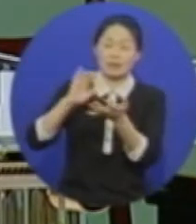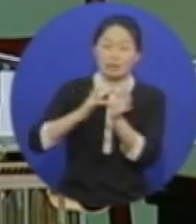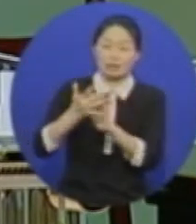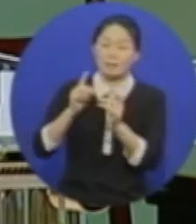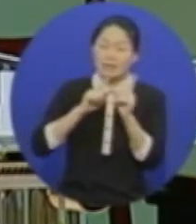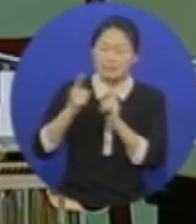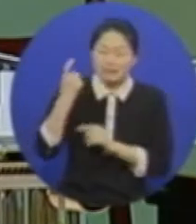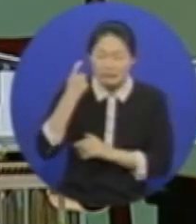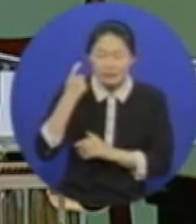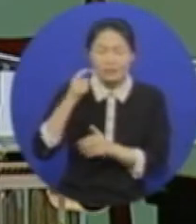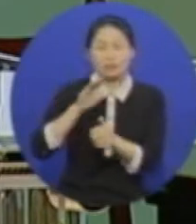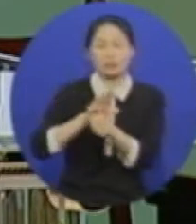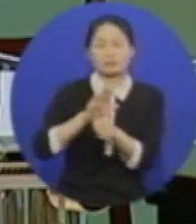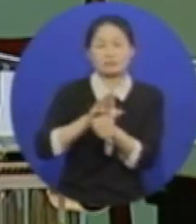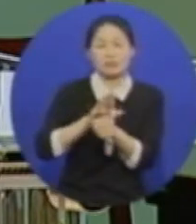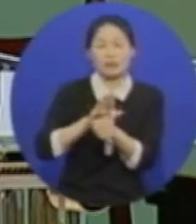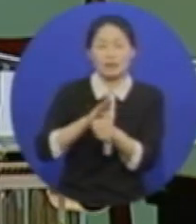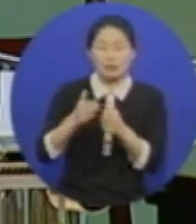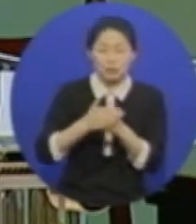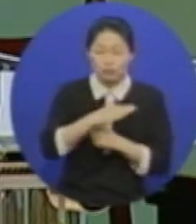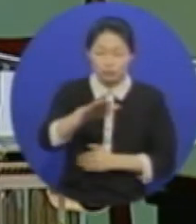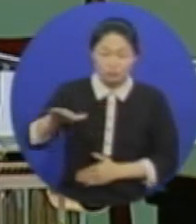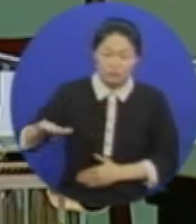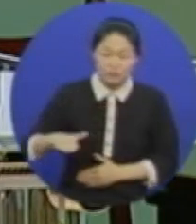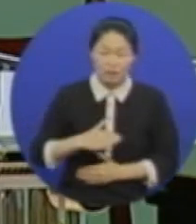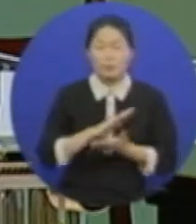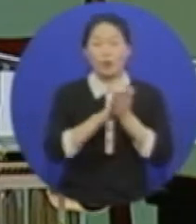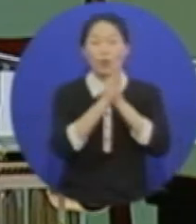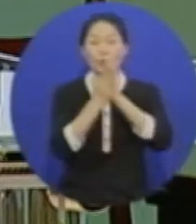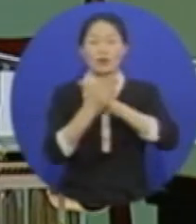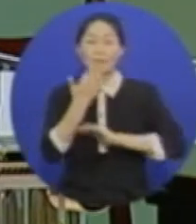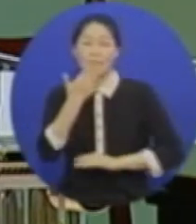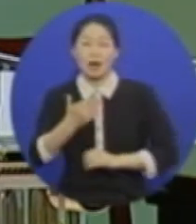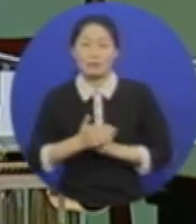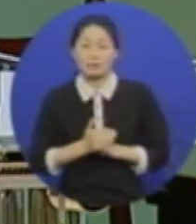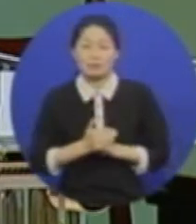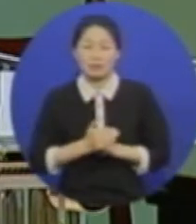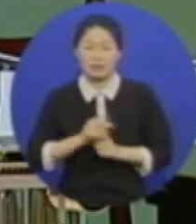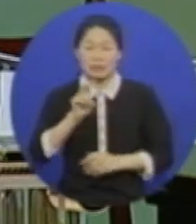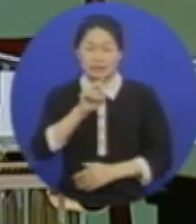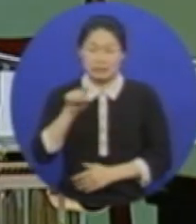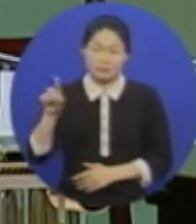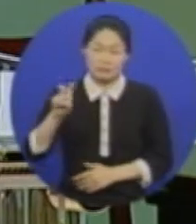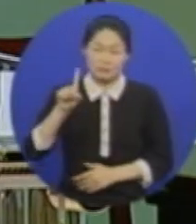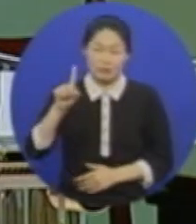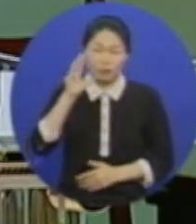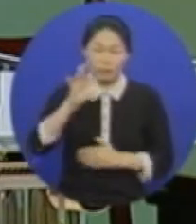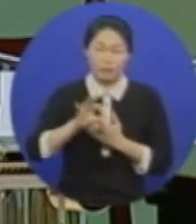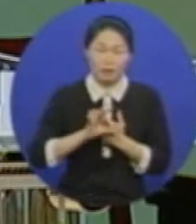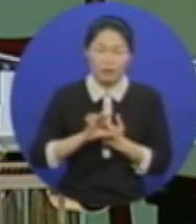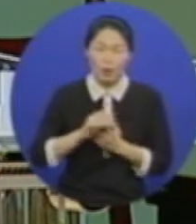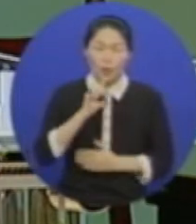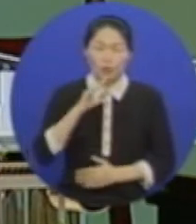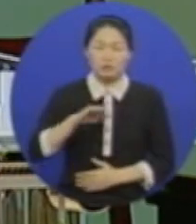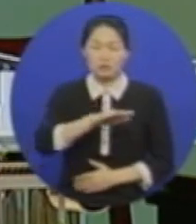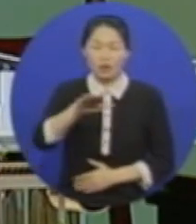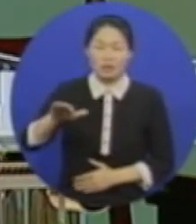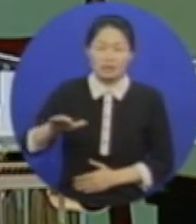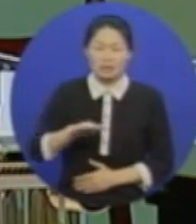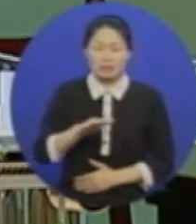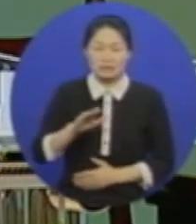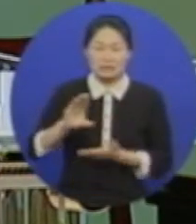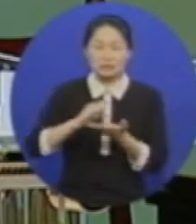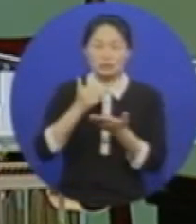해주세요 그래서 우리가 변화를 가져오게 되는 거예요 20절 21절에 보면 오직 너희는